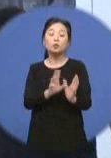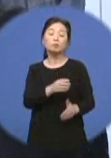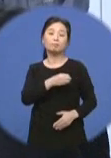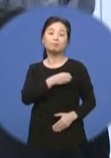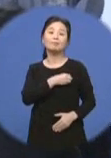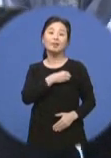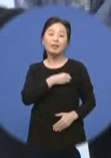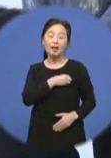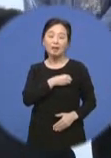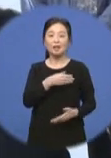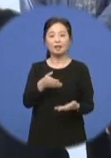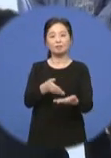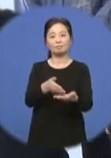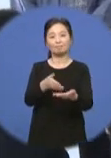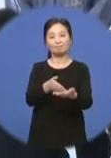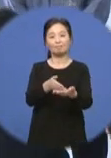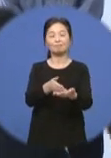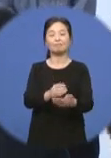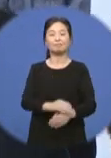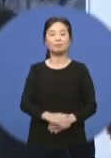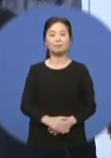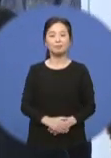ゼンテーションしました。